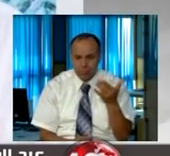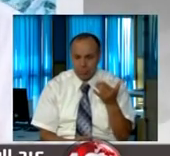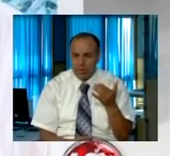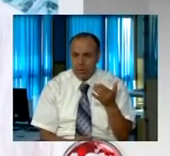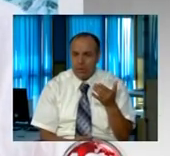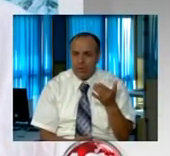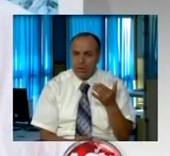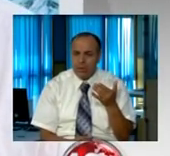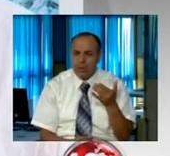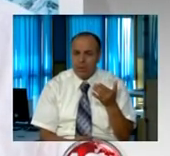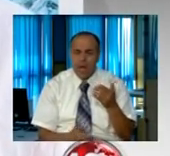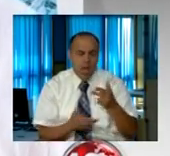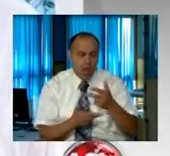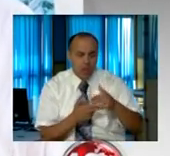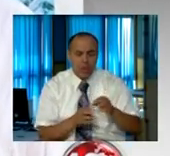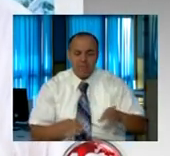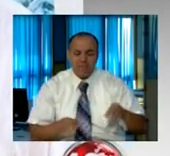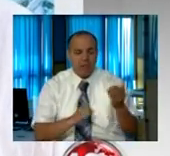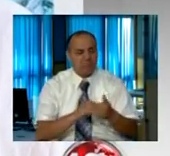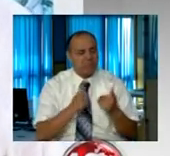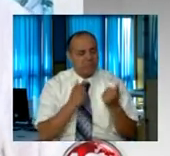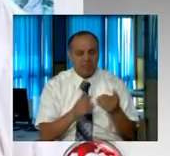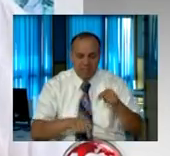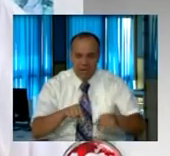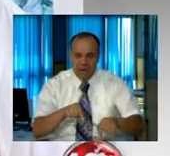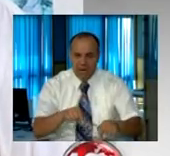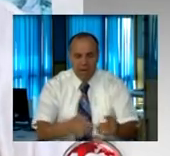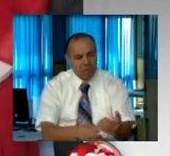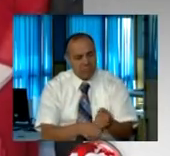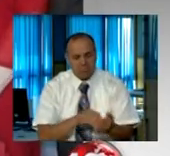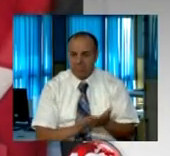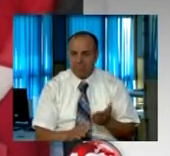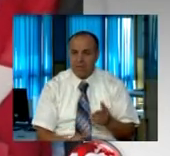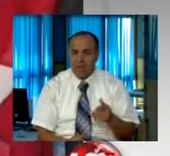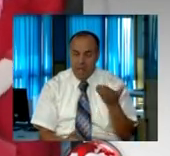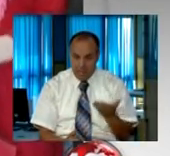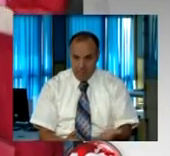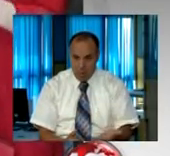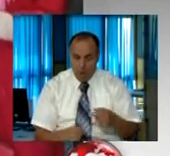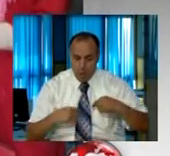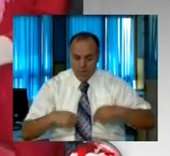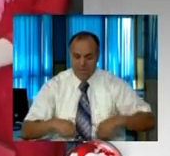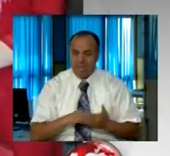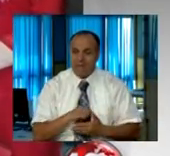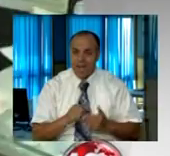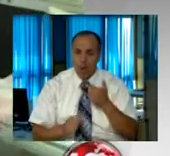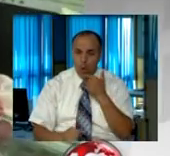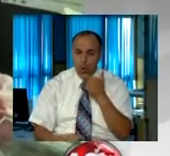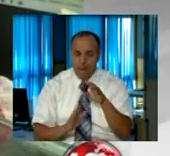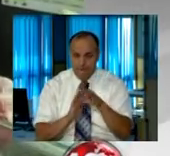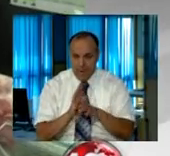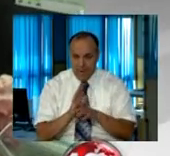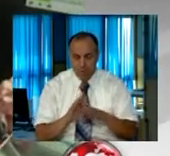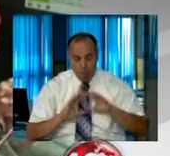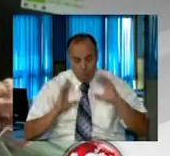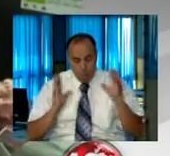تقريبا أكثر من ثلث المساحة ما حصدناهاش، زرعناه وما حصدناهاش. ولئن تحدث وزير الفلاحة عن الاستراتيجية